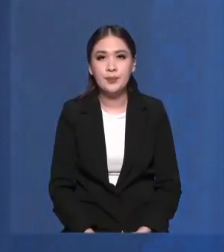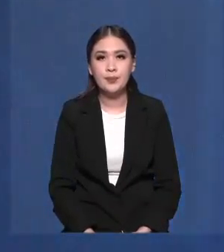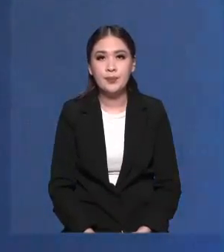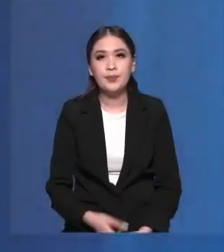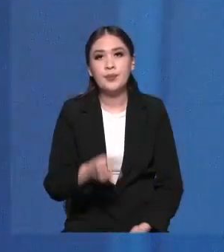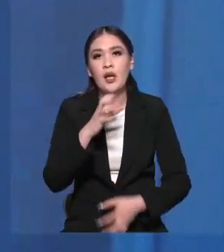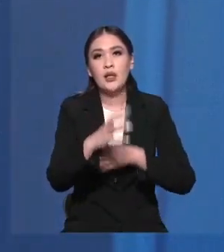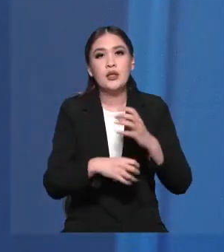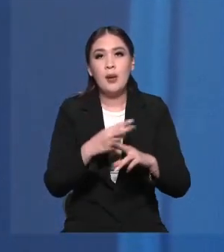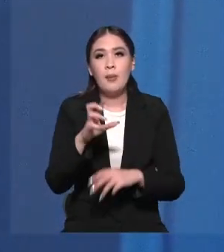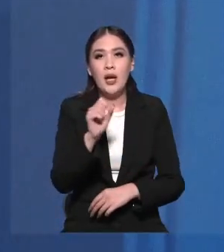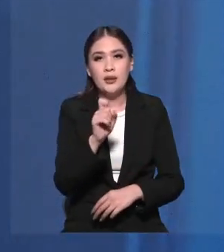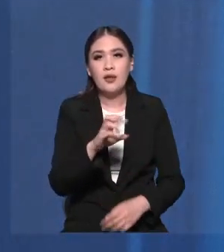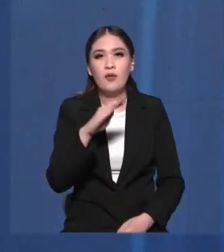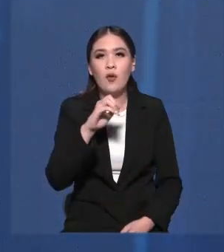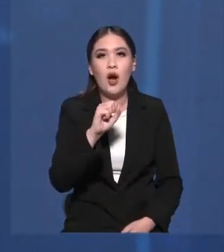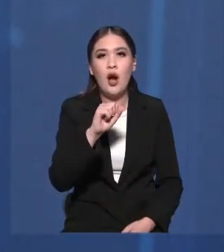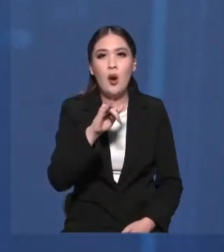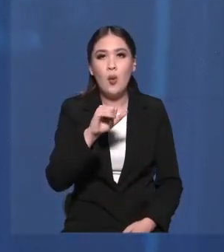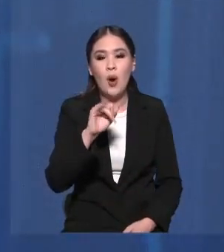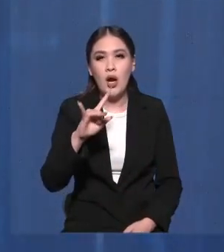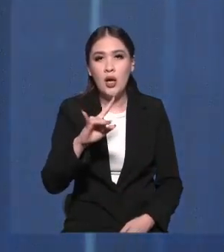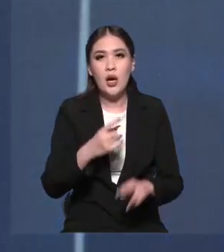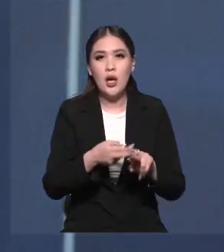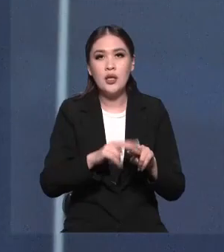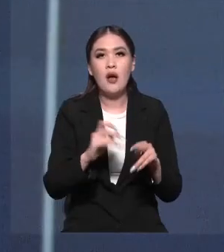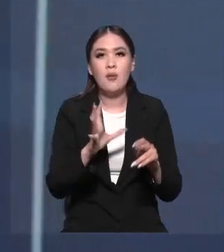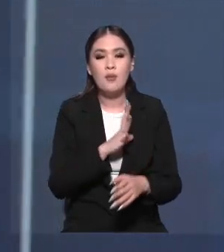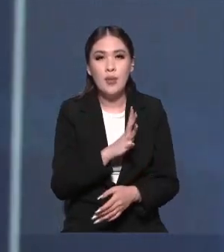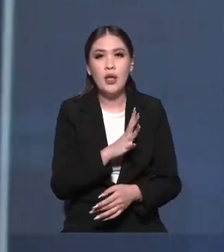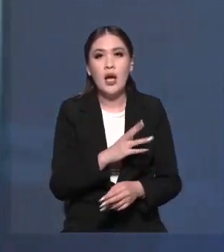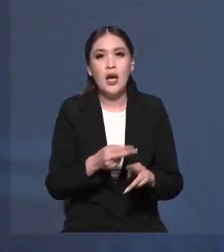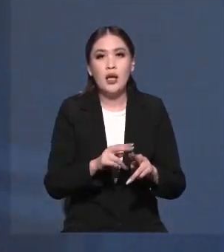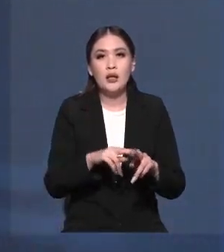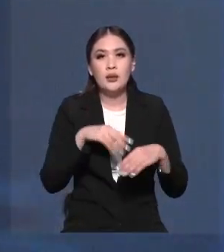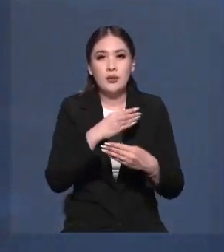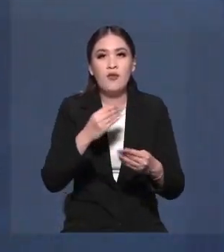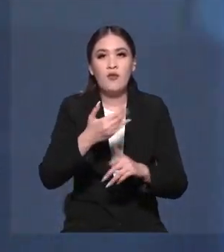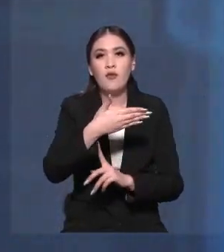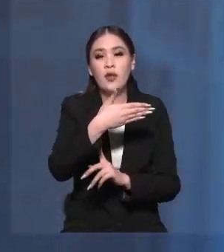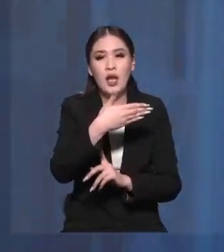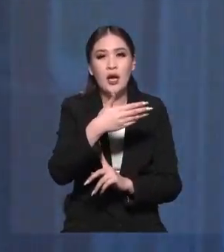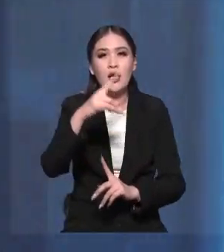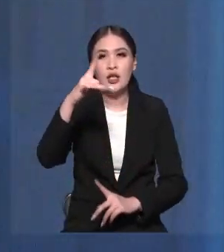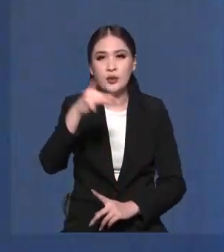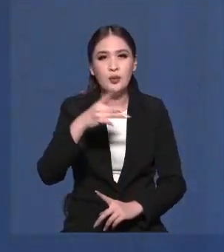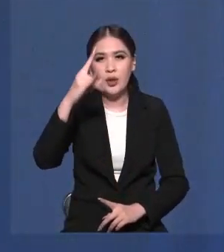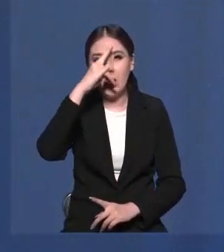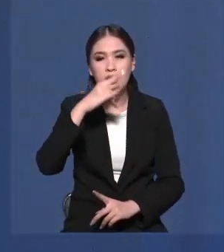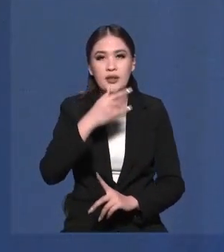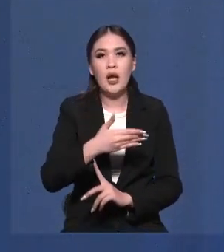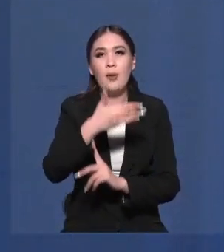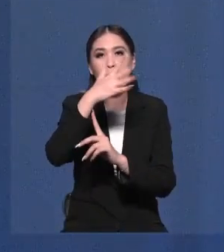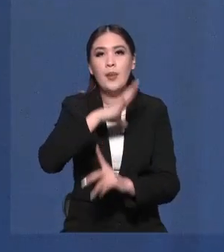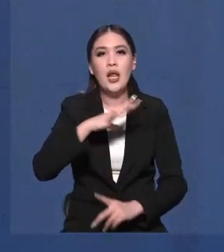а на миротворческой базе фуар на голландских высотах состоялась торжественная церемония поднятия флага Республики Казахстан